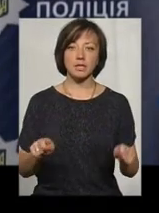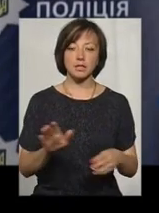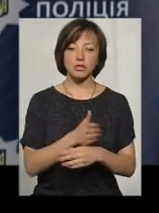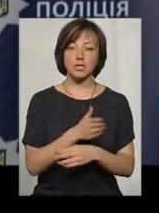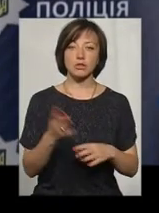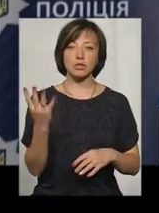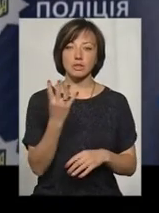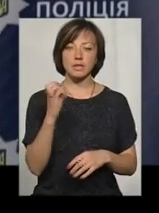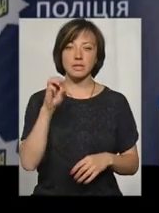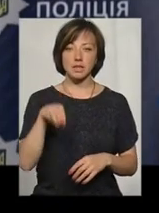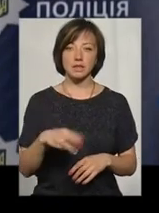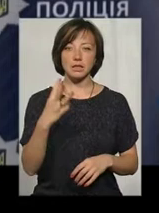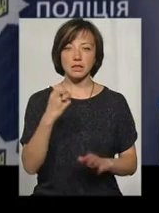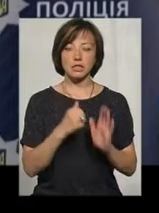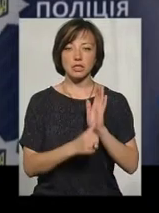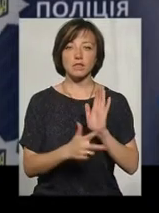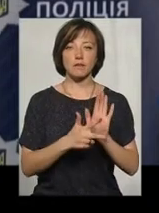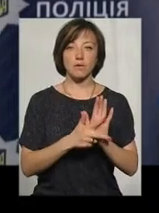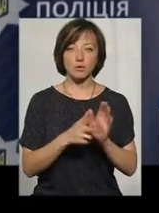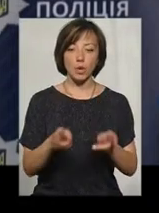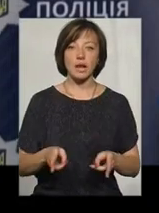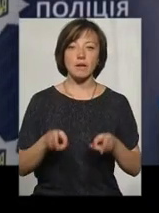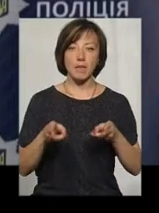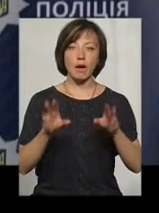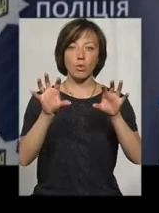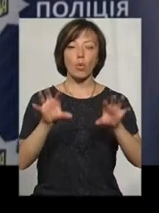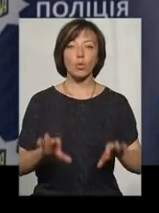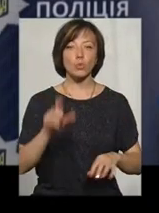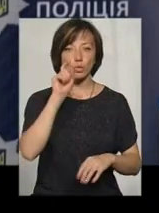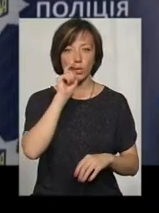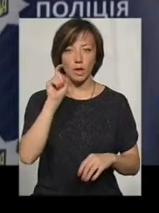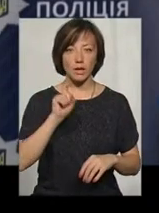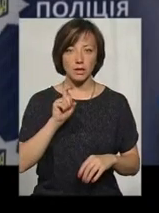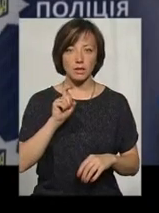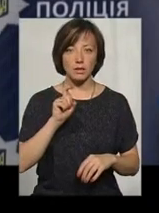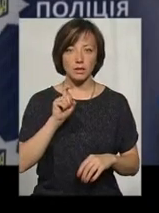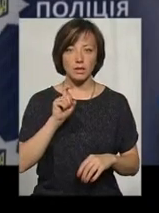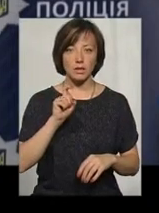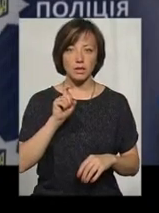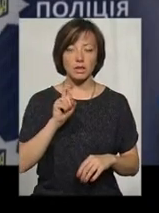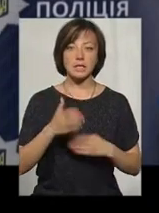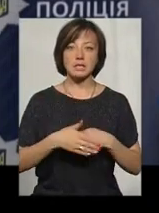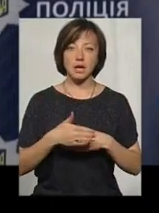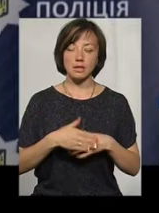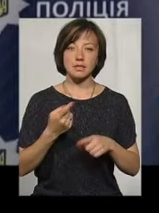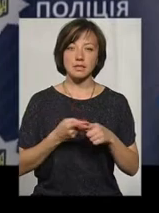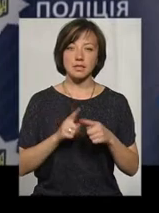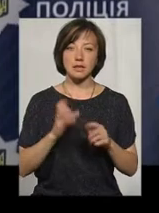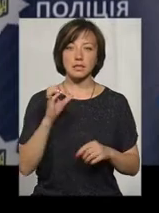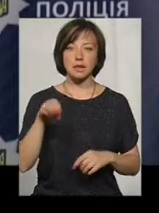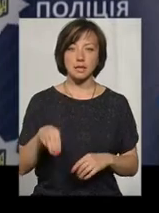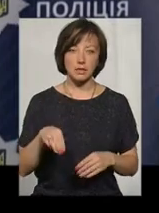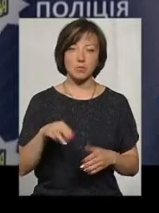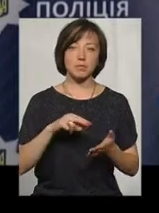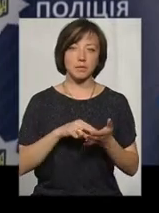частиною 4 статті 368 Кримінального кодексу України, де санкція даної статті